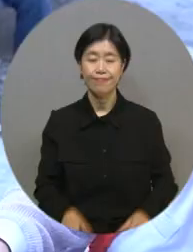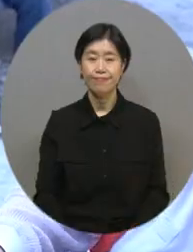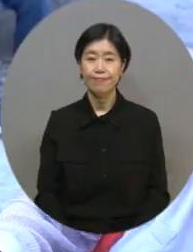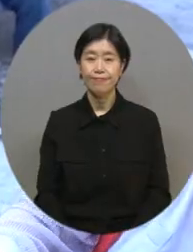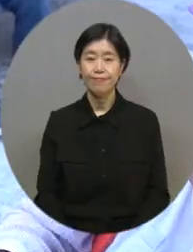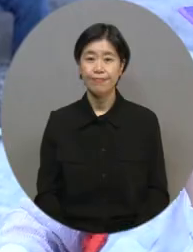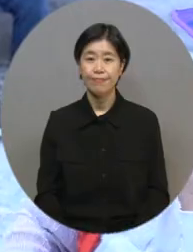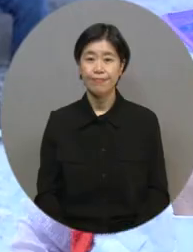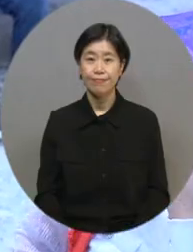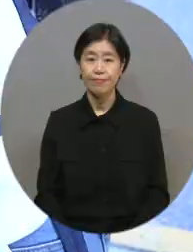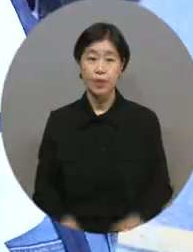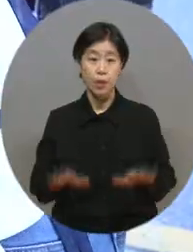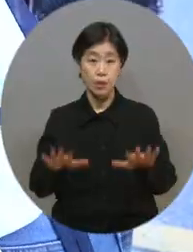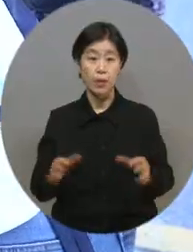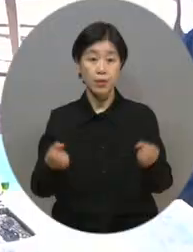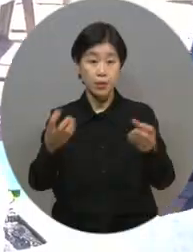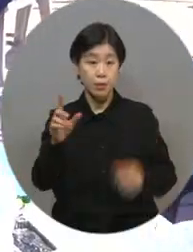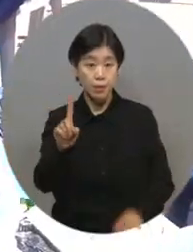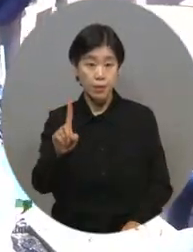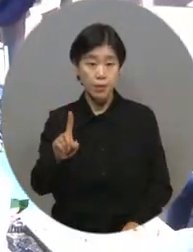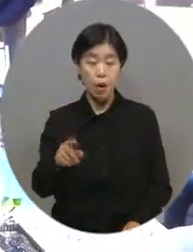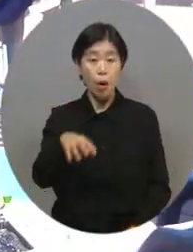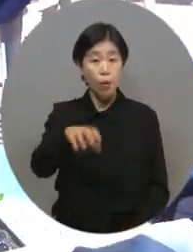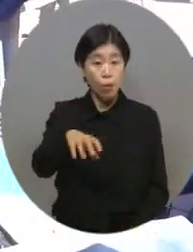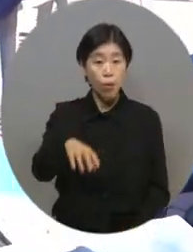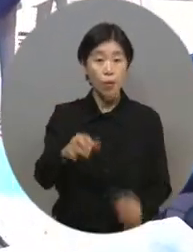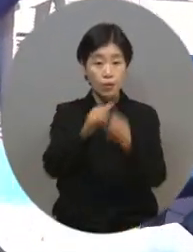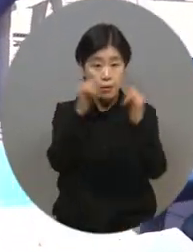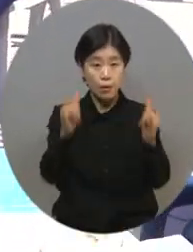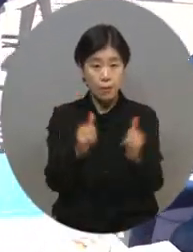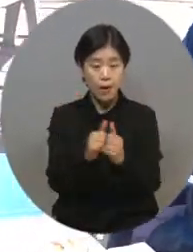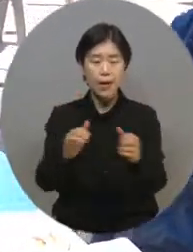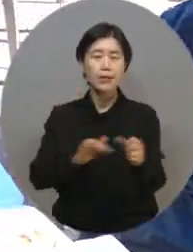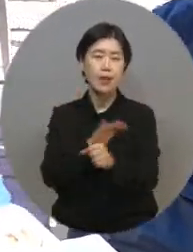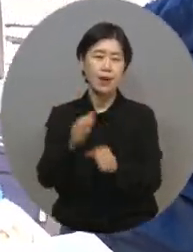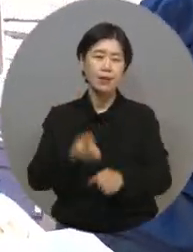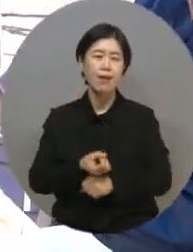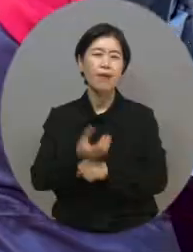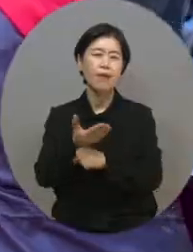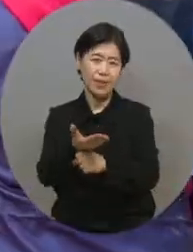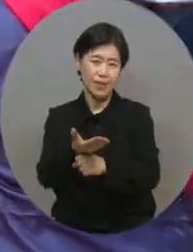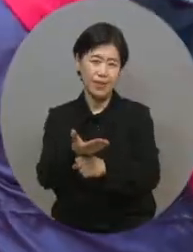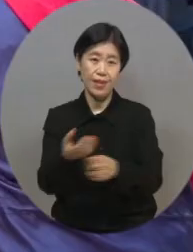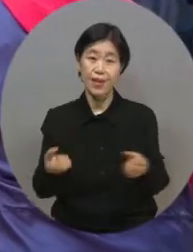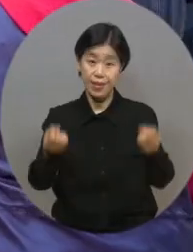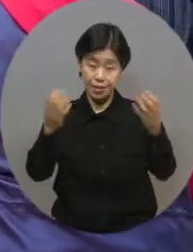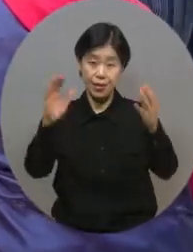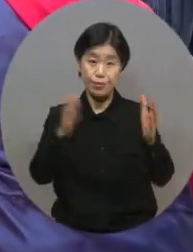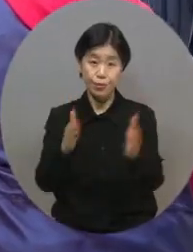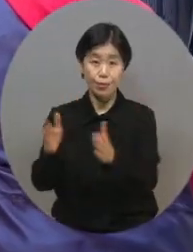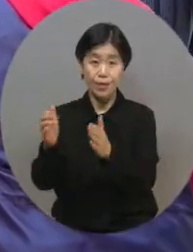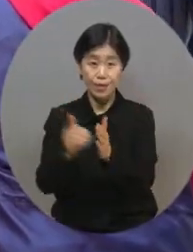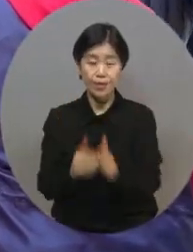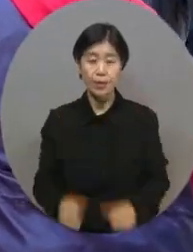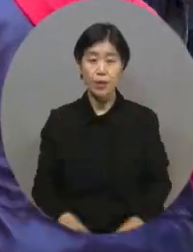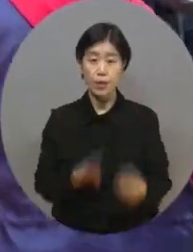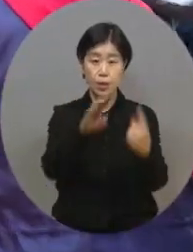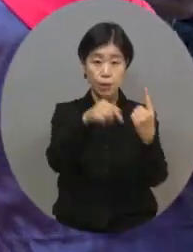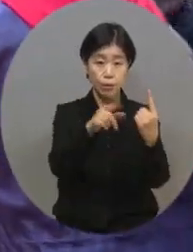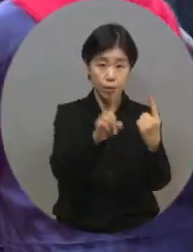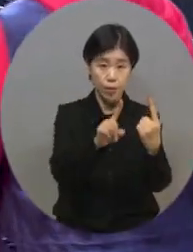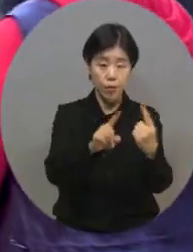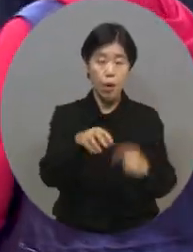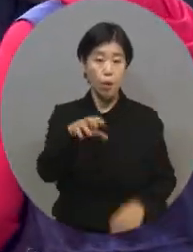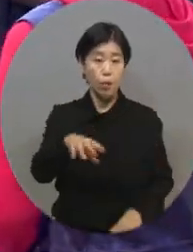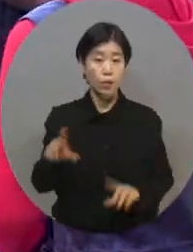바라겠습니다. 이번 행사는 지역사회에 사랑과 배려를 전하는 의미 있는 행사로 마련됐습니다. 일부에서는 지역